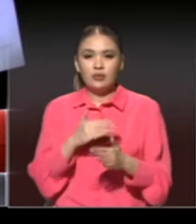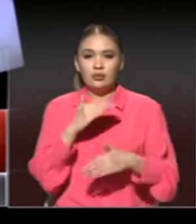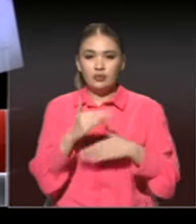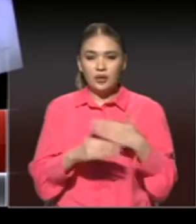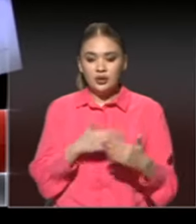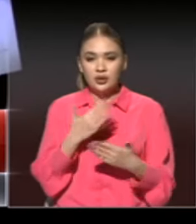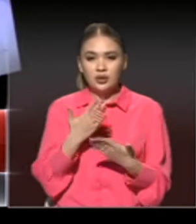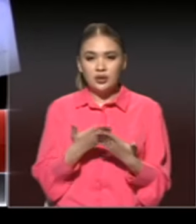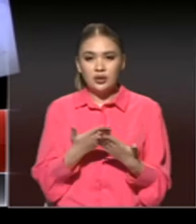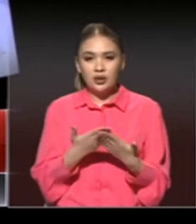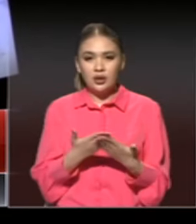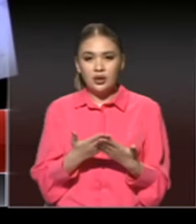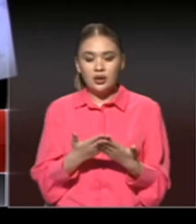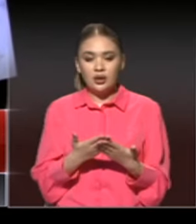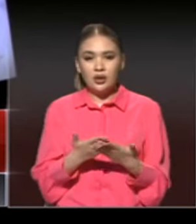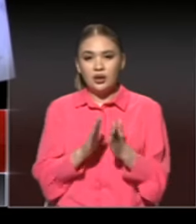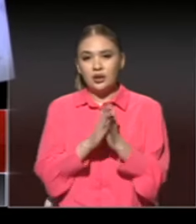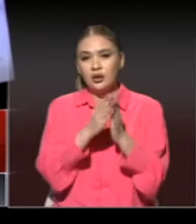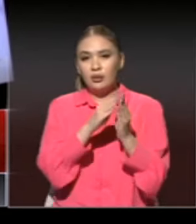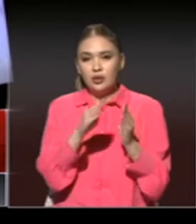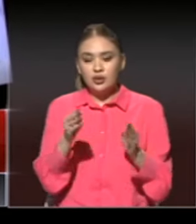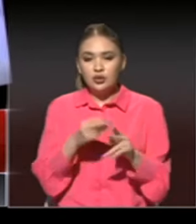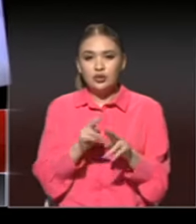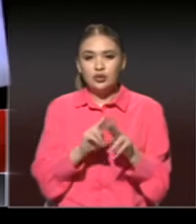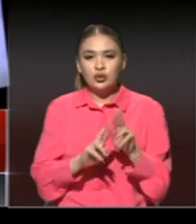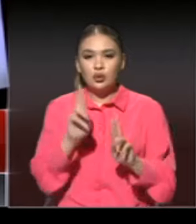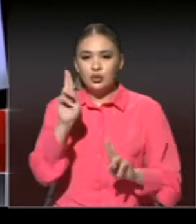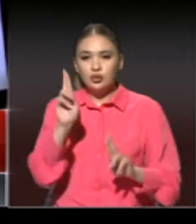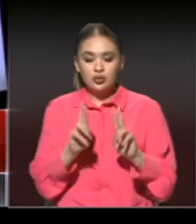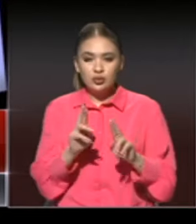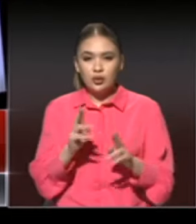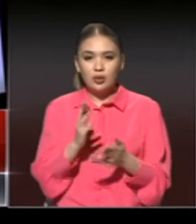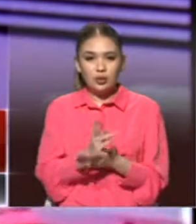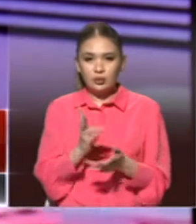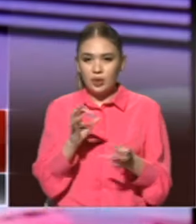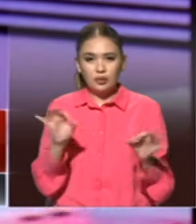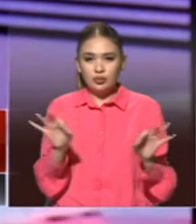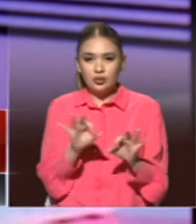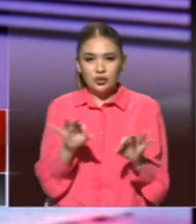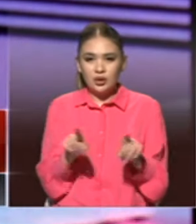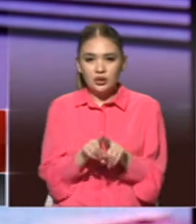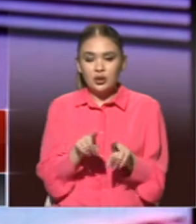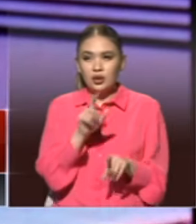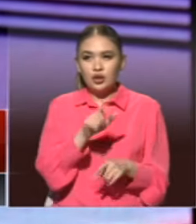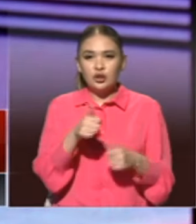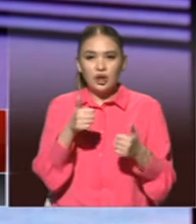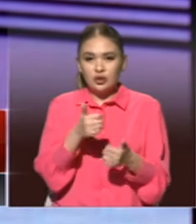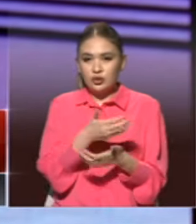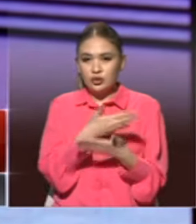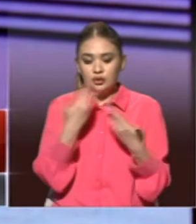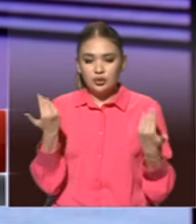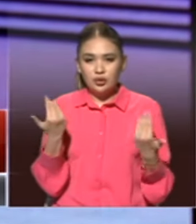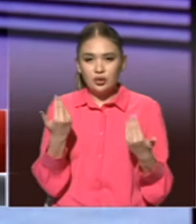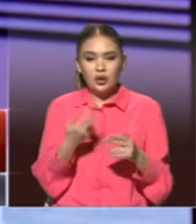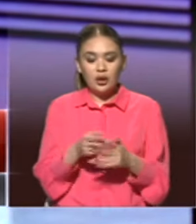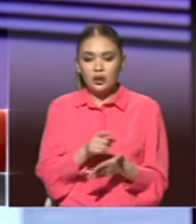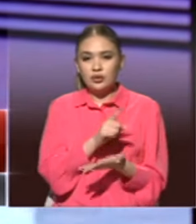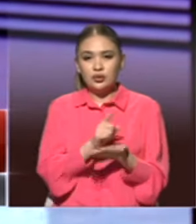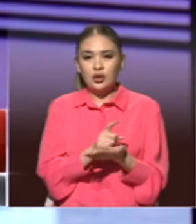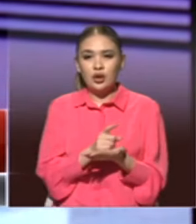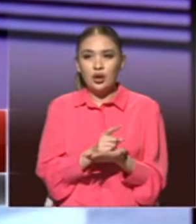бүгін кітапхана істейтін мәдениет саласында негізі жақсы музыканттар да жоқ. Сондықтан да әрине ветеринар